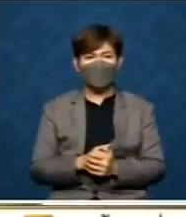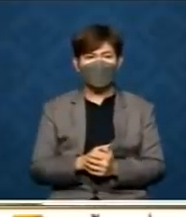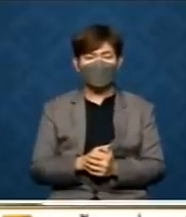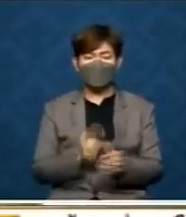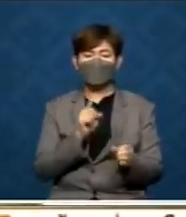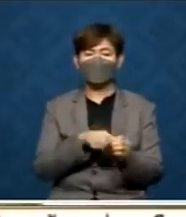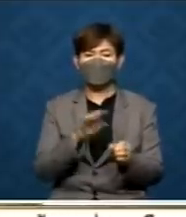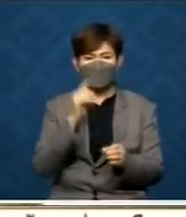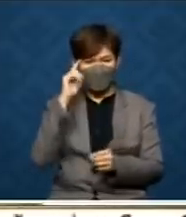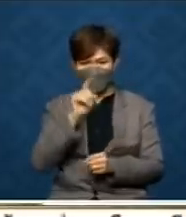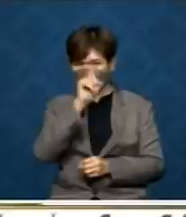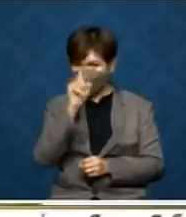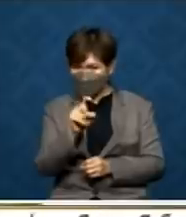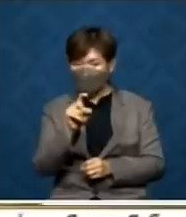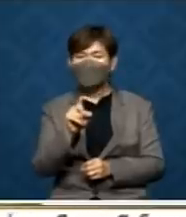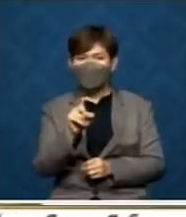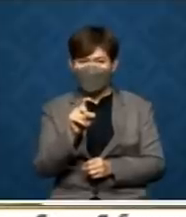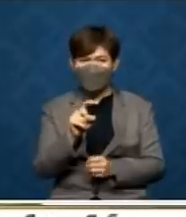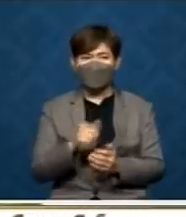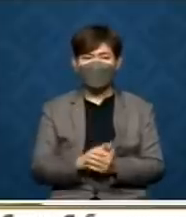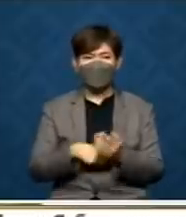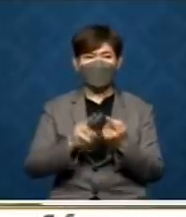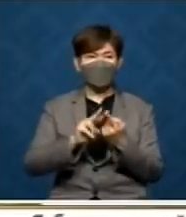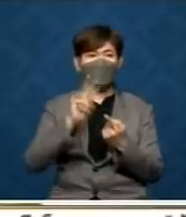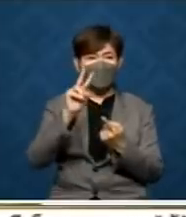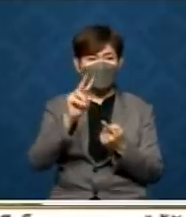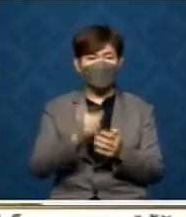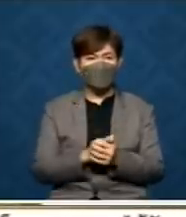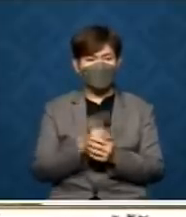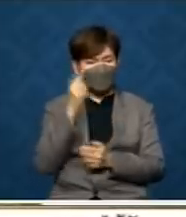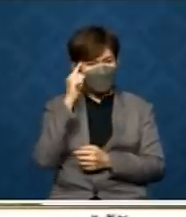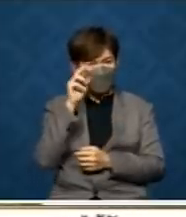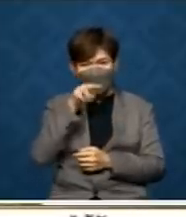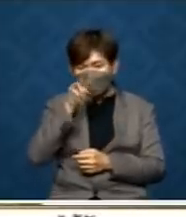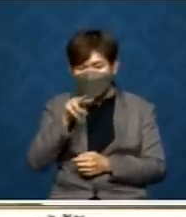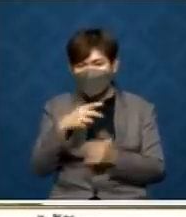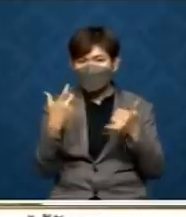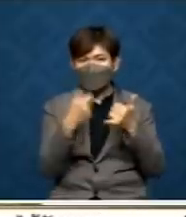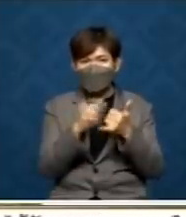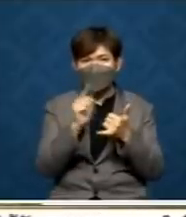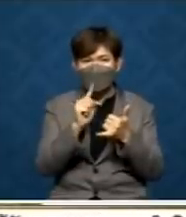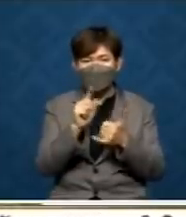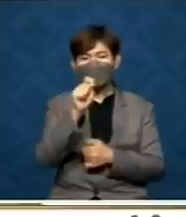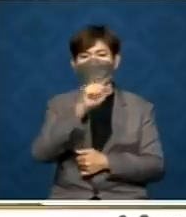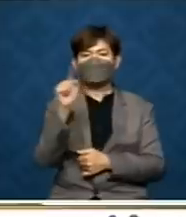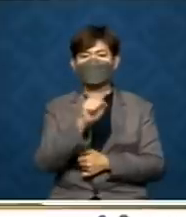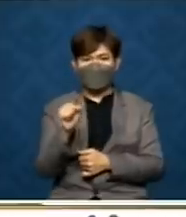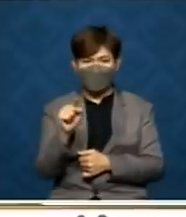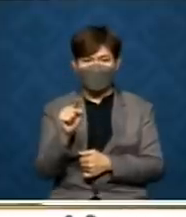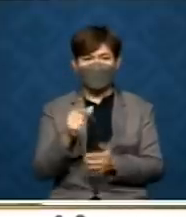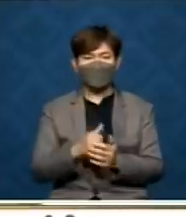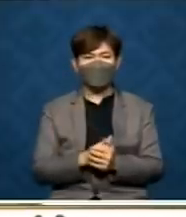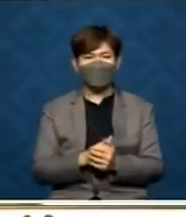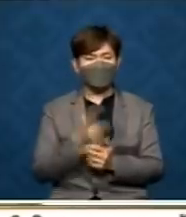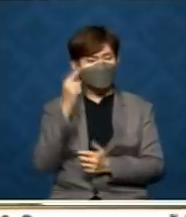ไม่เข้าครัวเเบบคือจุดสังเกตอันที่ 1นะคะอันที่สองก็เลยมาหาวัคซีนหลักหาไปหามาก็มาจับแป๊ปต้าก็